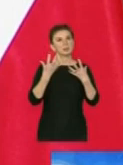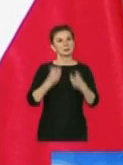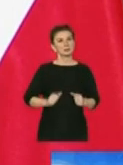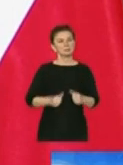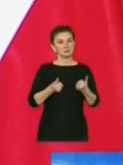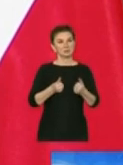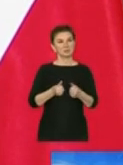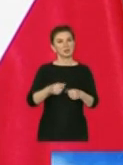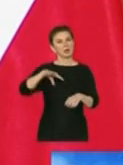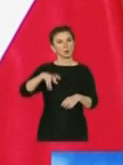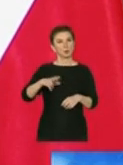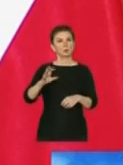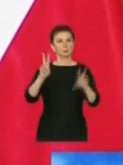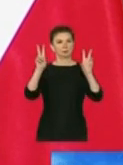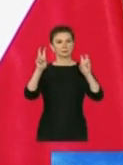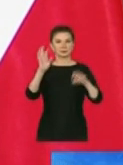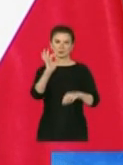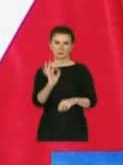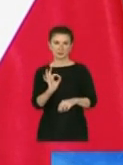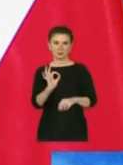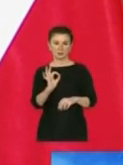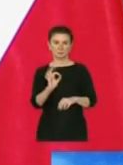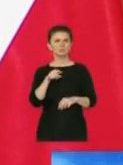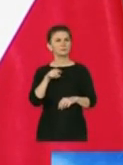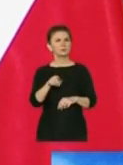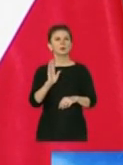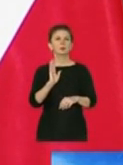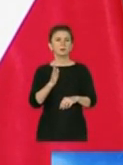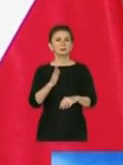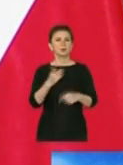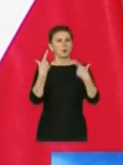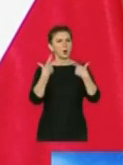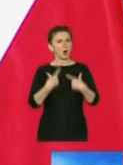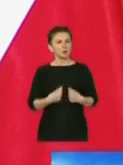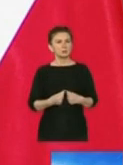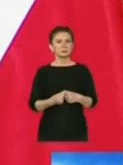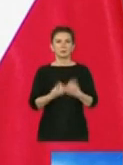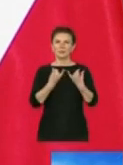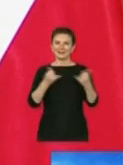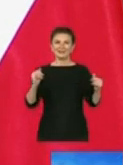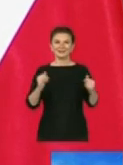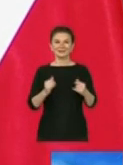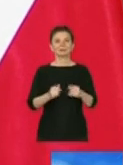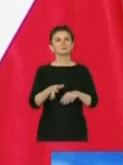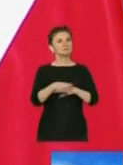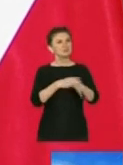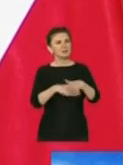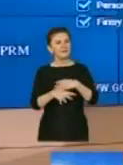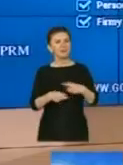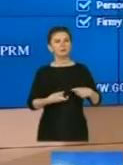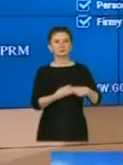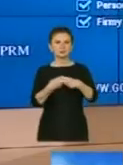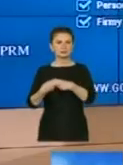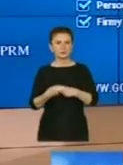grupa zero, bo tak ją nazywamy, objęła swoim zakresem również szerzej inne zawody związane z